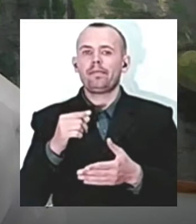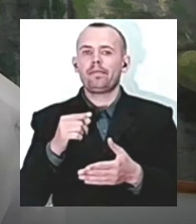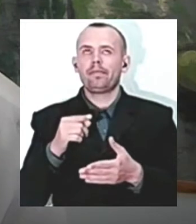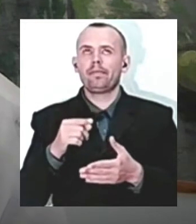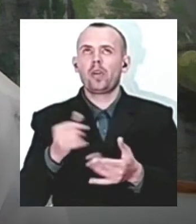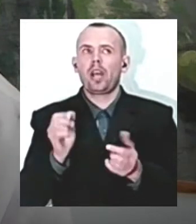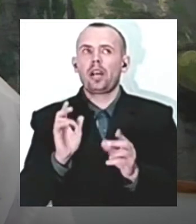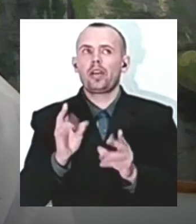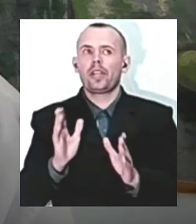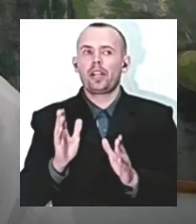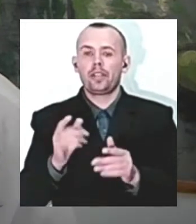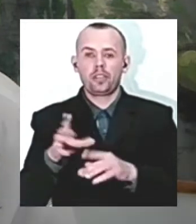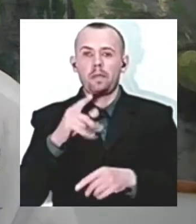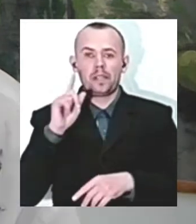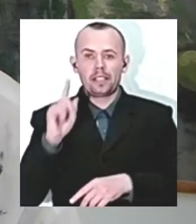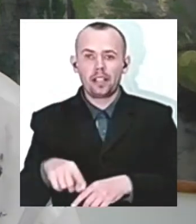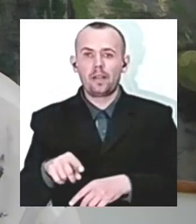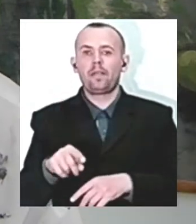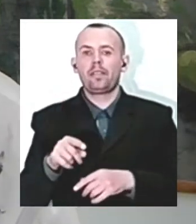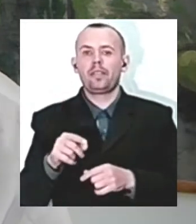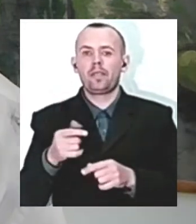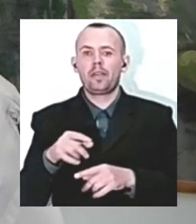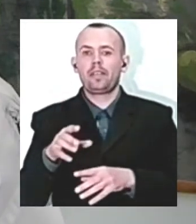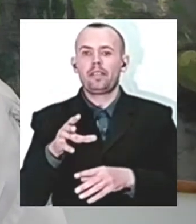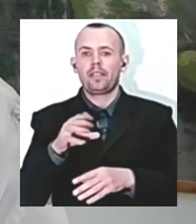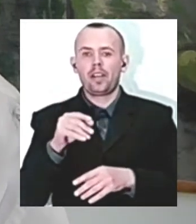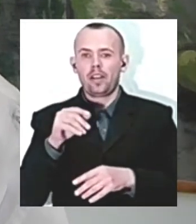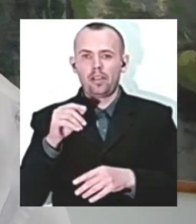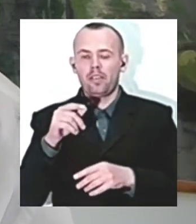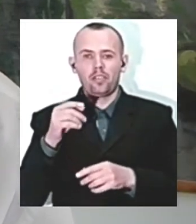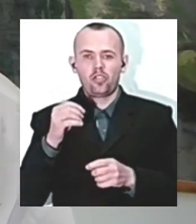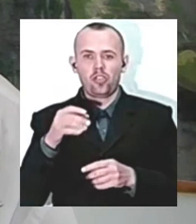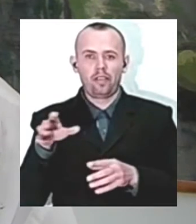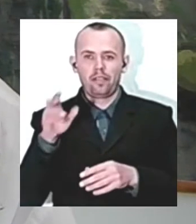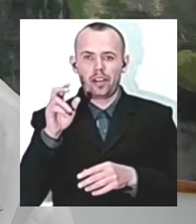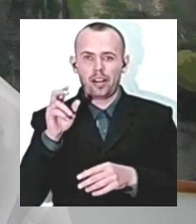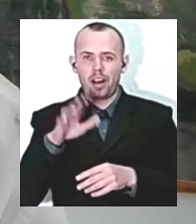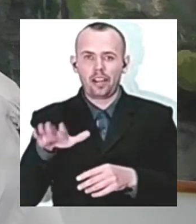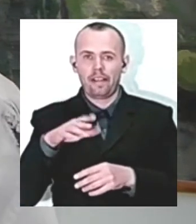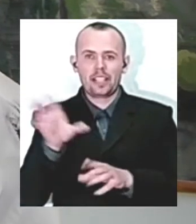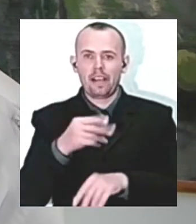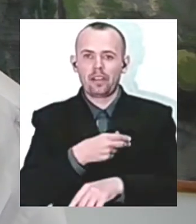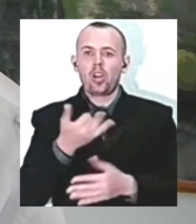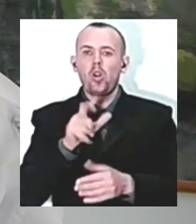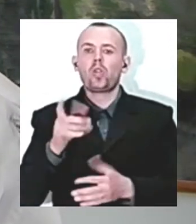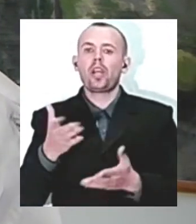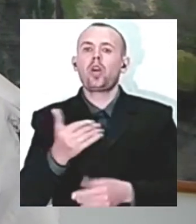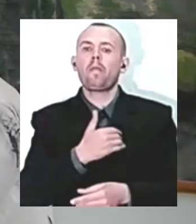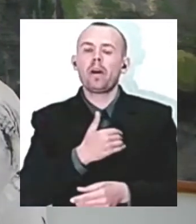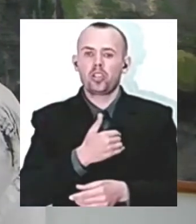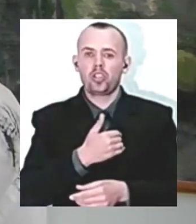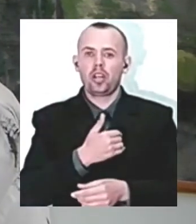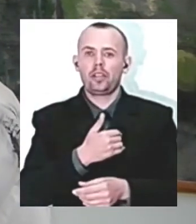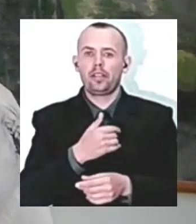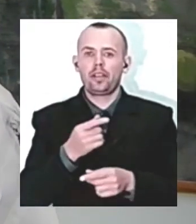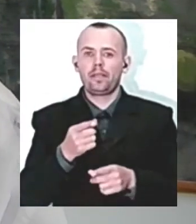знаємо, далеко не всі в Україні ще вакциновані. І є люди, які вважають, що вони мають право вибору і